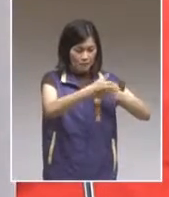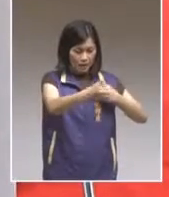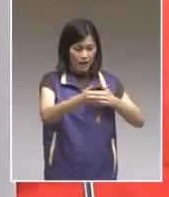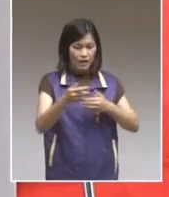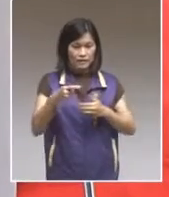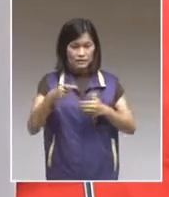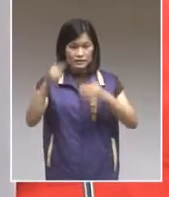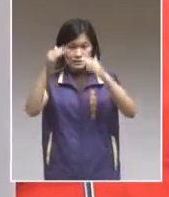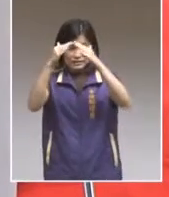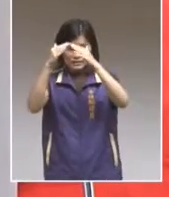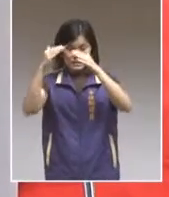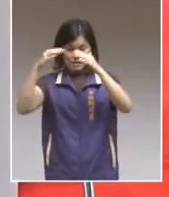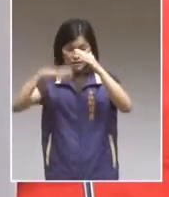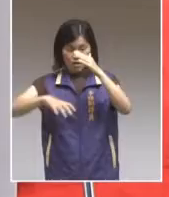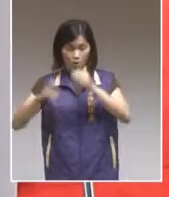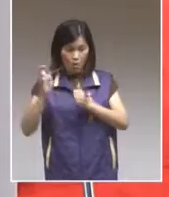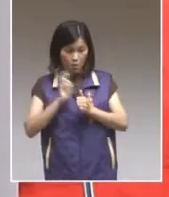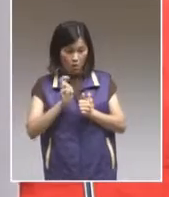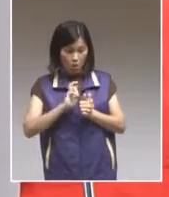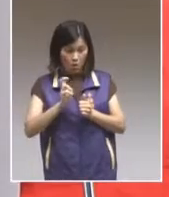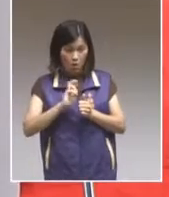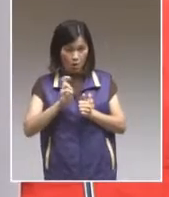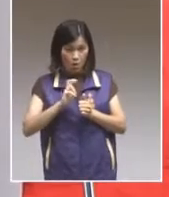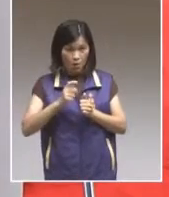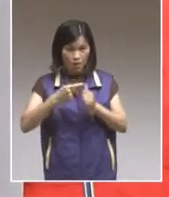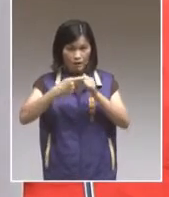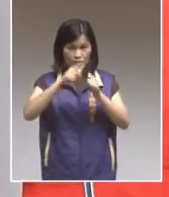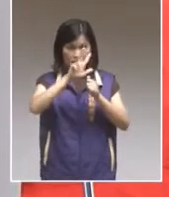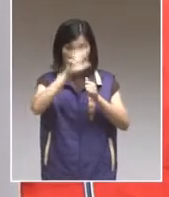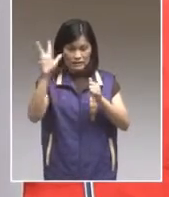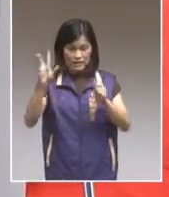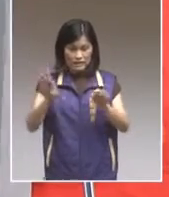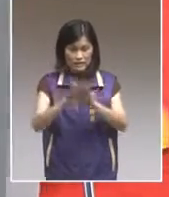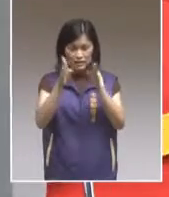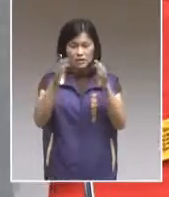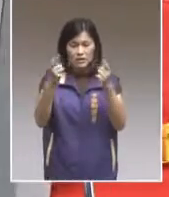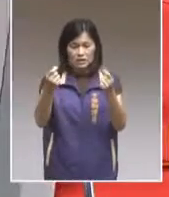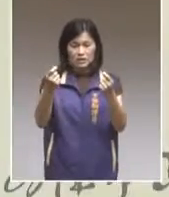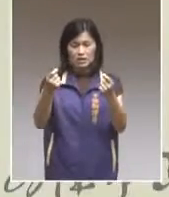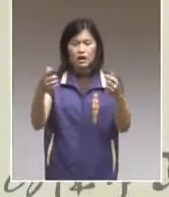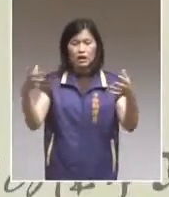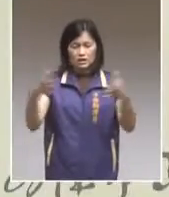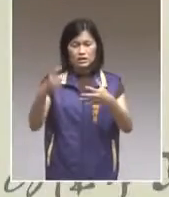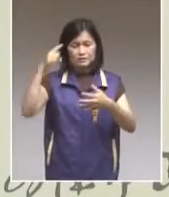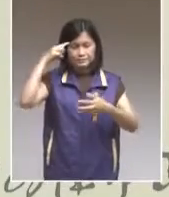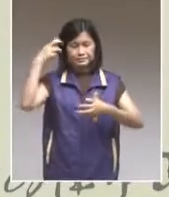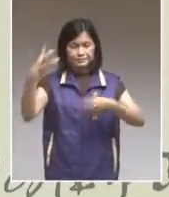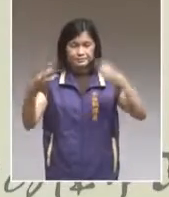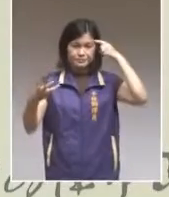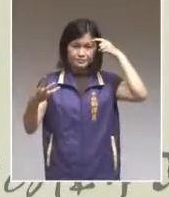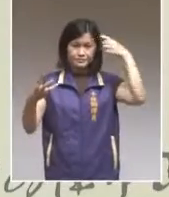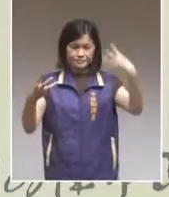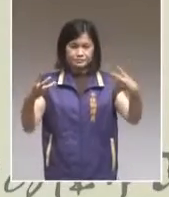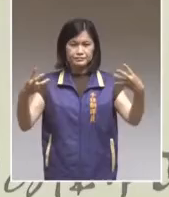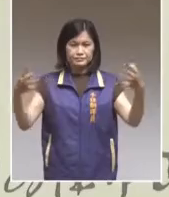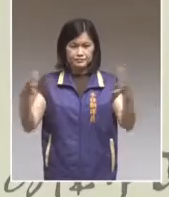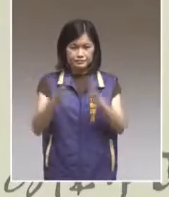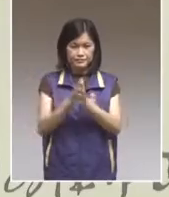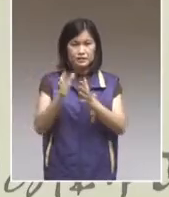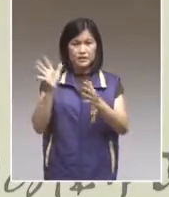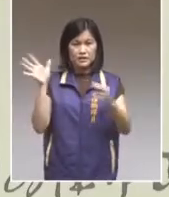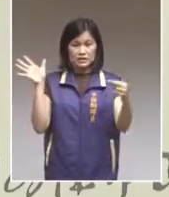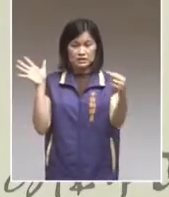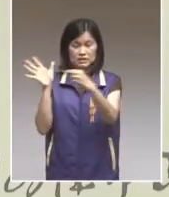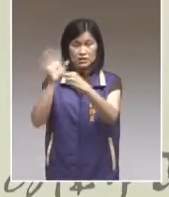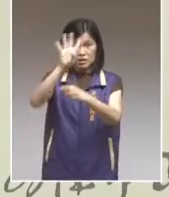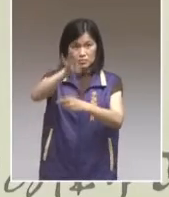护的确诊者照护的第一天，同日启动居家隔离3+10天，所以这张表就